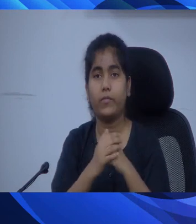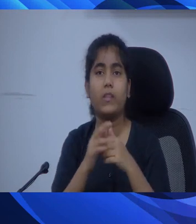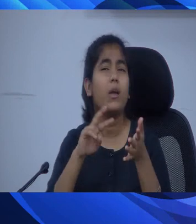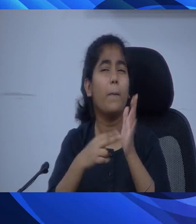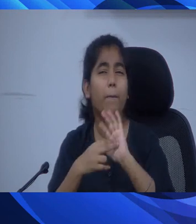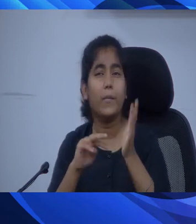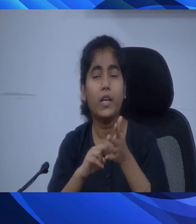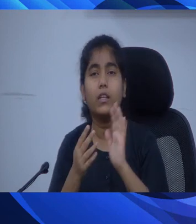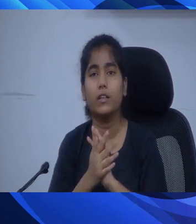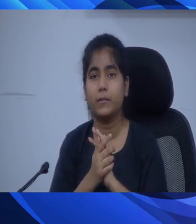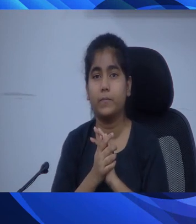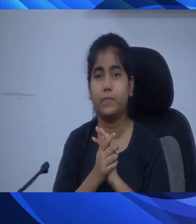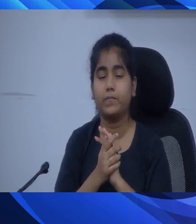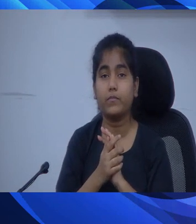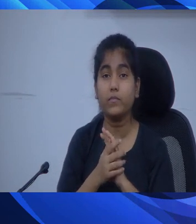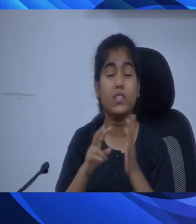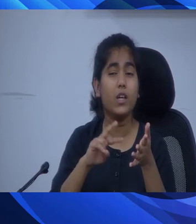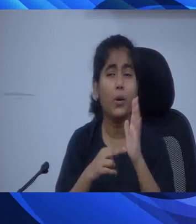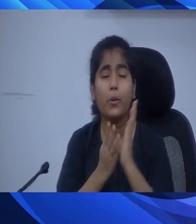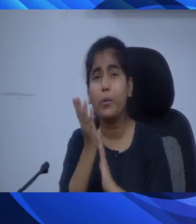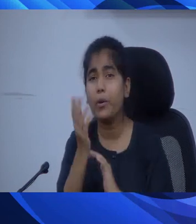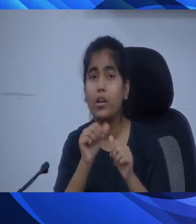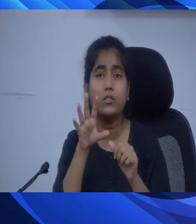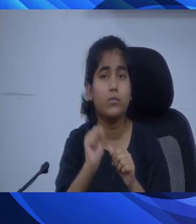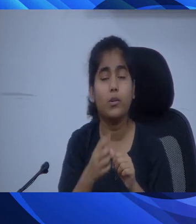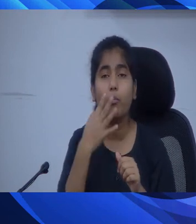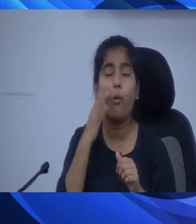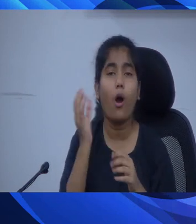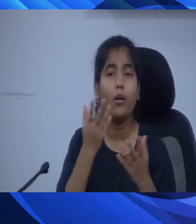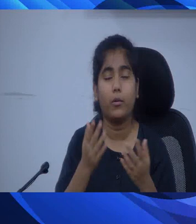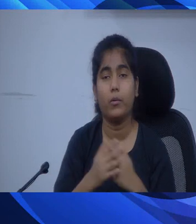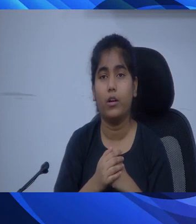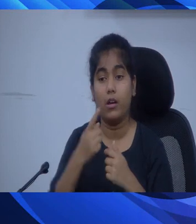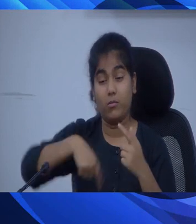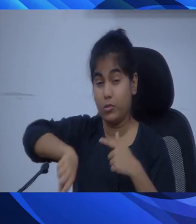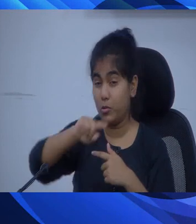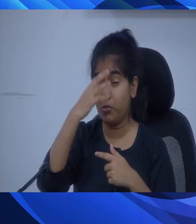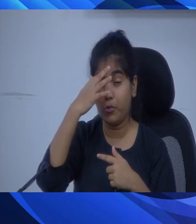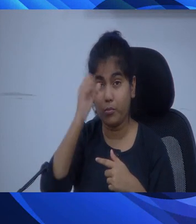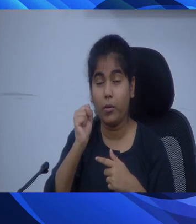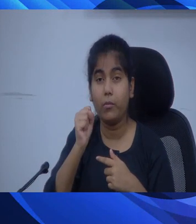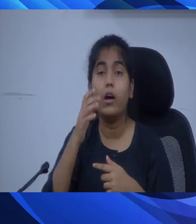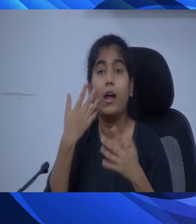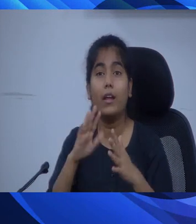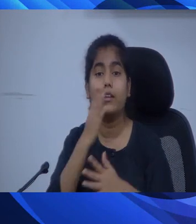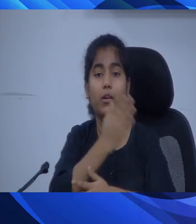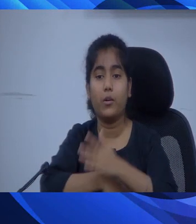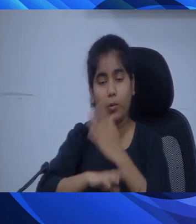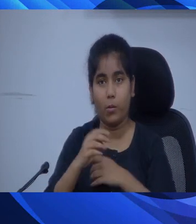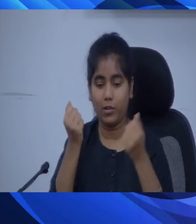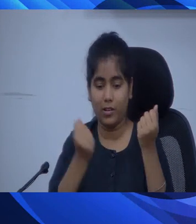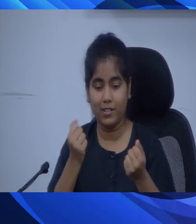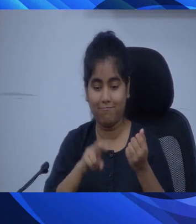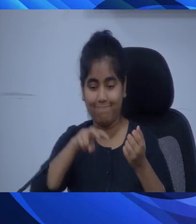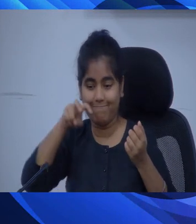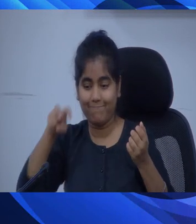बे। अब बहुत इंपॉर्टेंट है ये समझना, ये ट्रांसफ़र बे क्यों ज़रूरी है एक एक्सेसिबल पार्किंग के साथ। आप सभी ये नोट करना कि